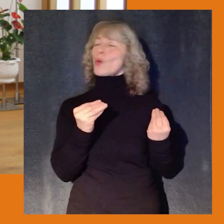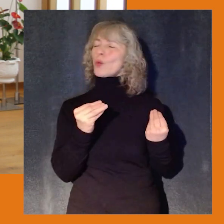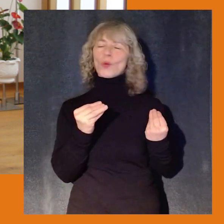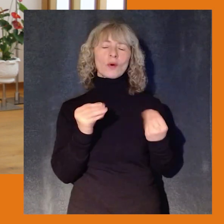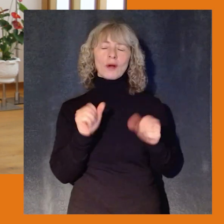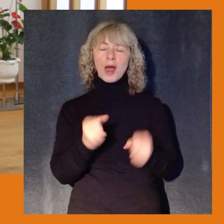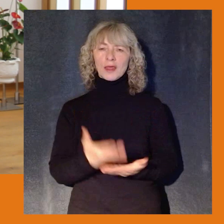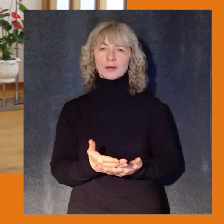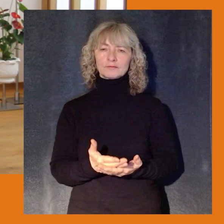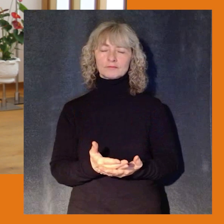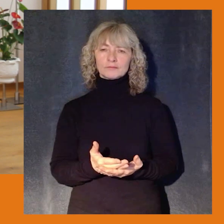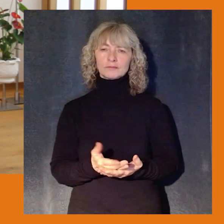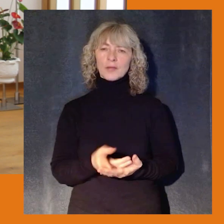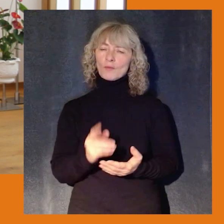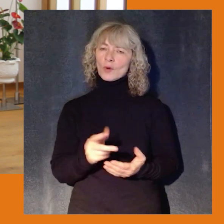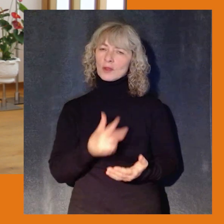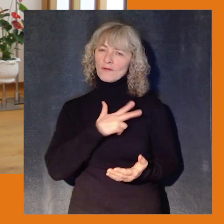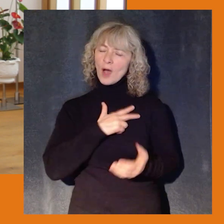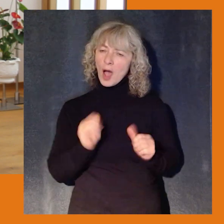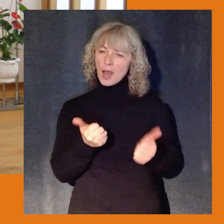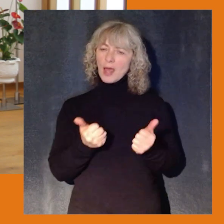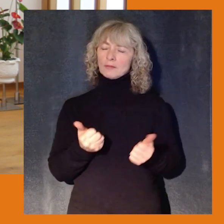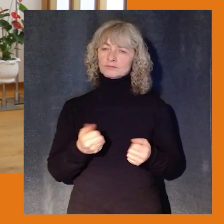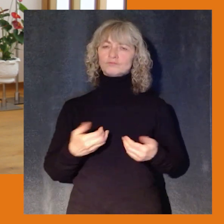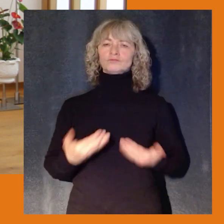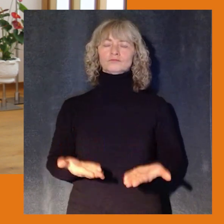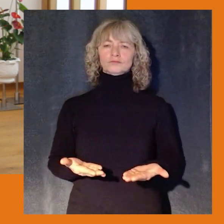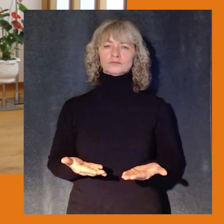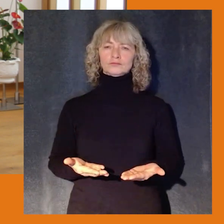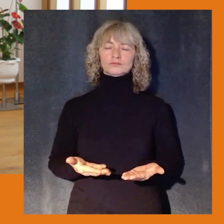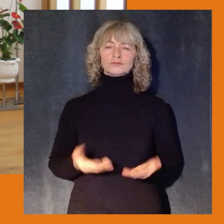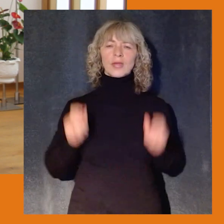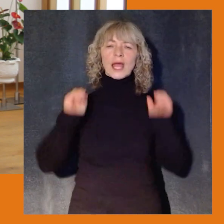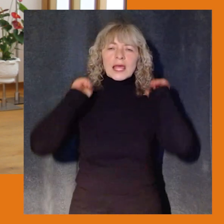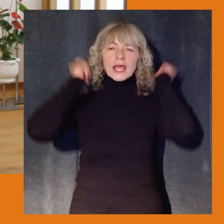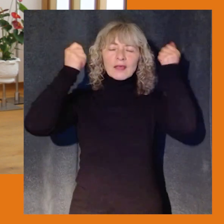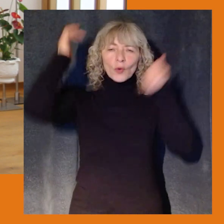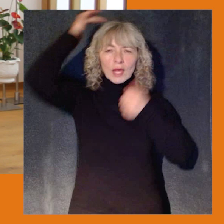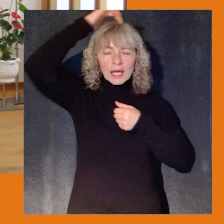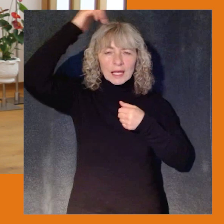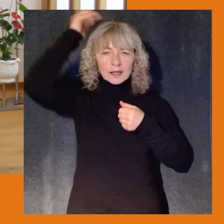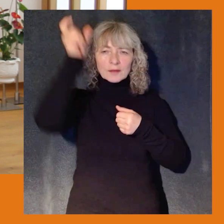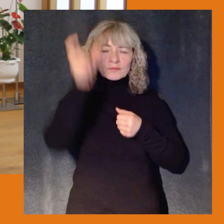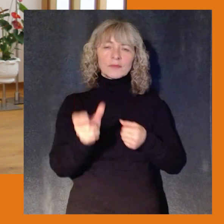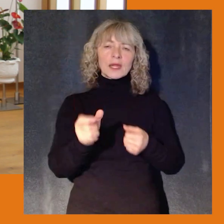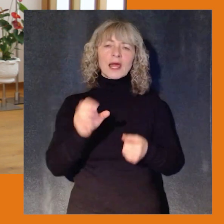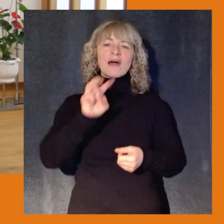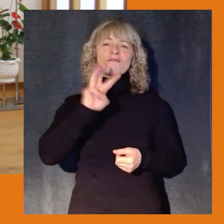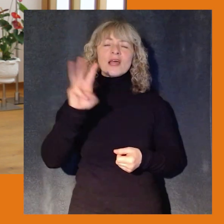Wir müssen uns dem Leben in seinen Realitäten stellen. Der Jesuit Willi Lambert